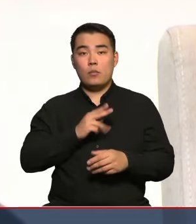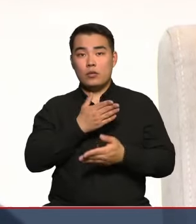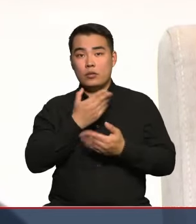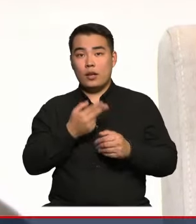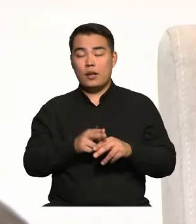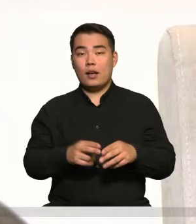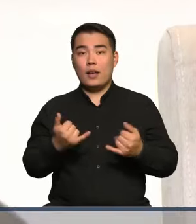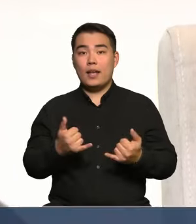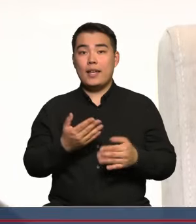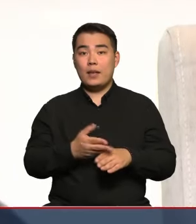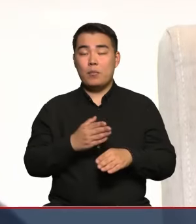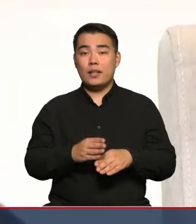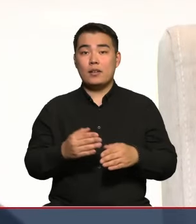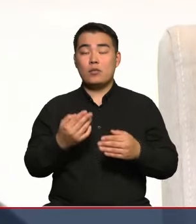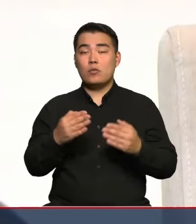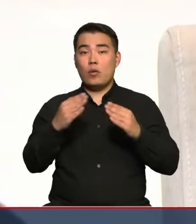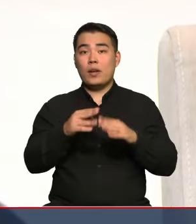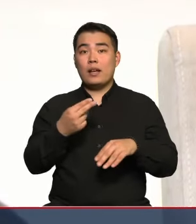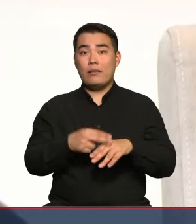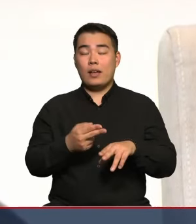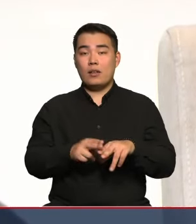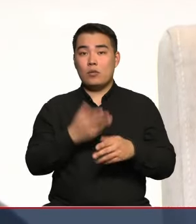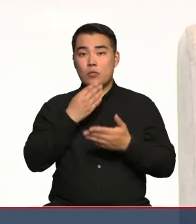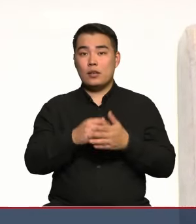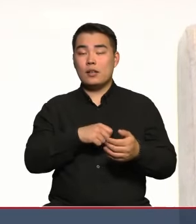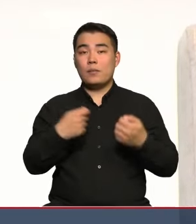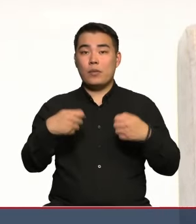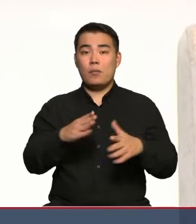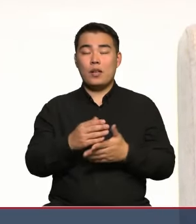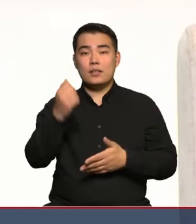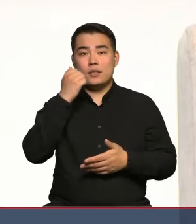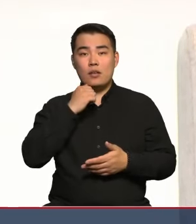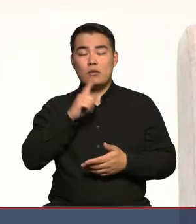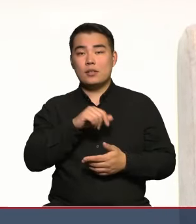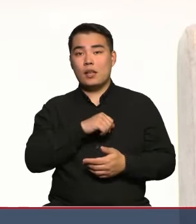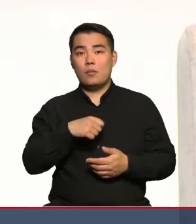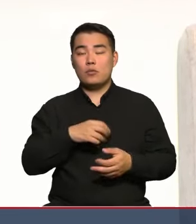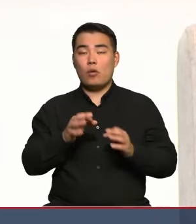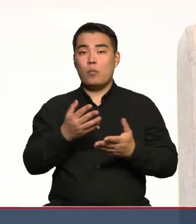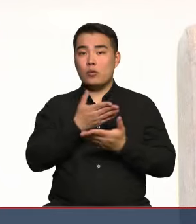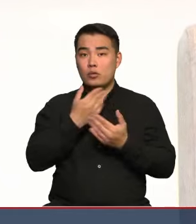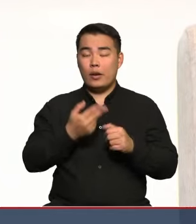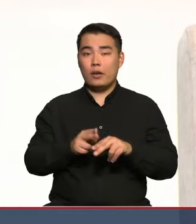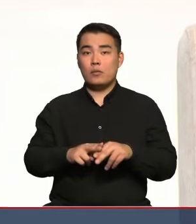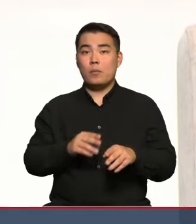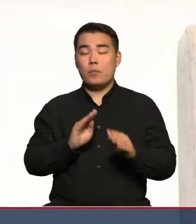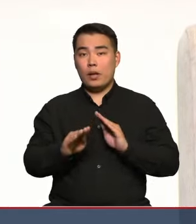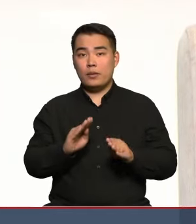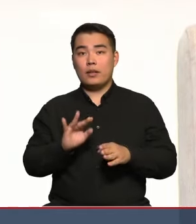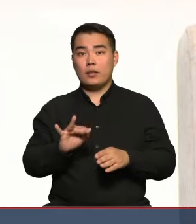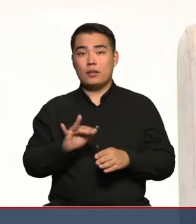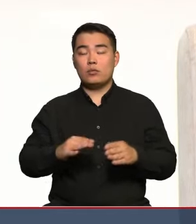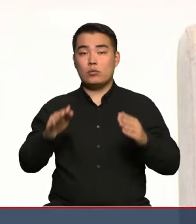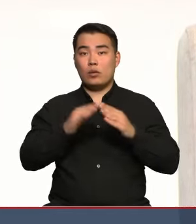уақытта ипотека ретінде сатып алған үйді иелері өздері сатады. Ескірген құқықтық жүктемесі жоқ нормаларға түгендеу жүргізіп, тұрғын